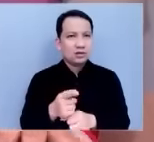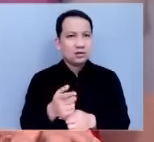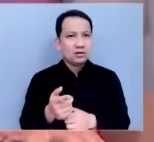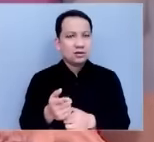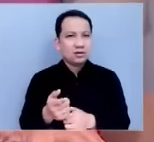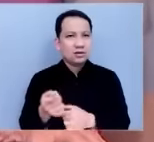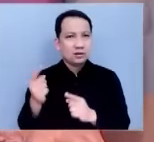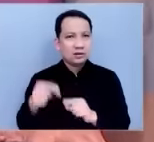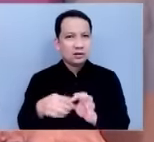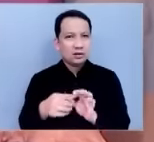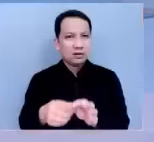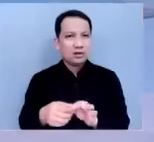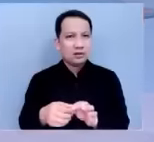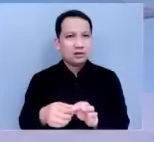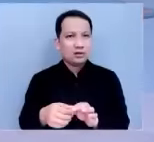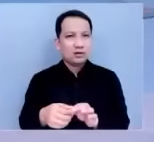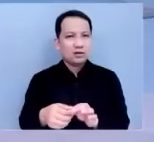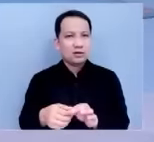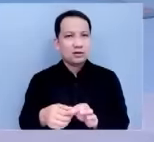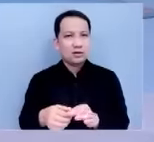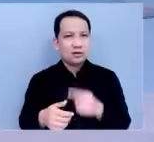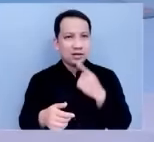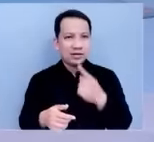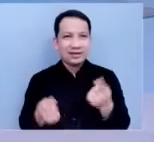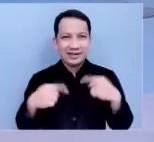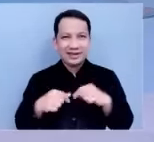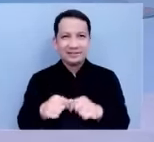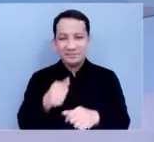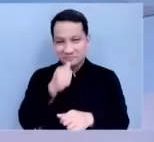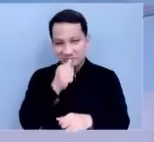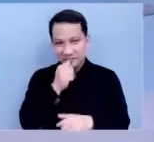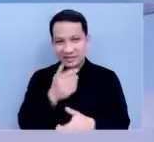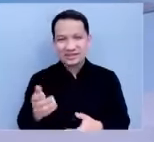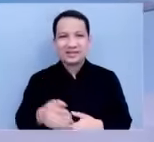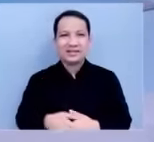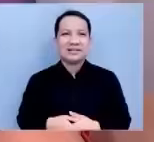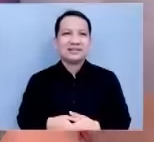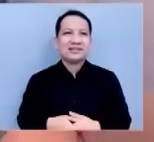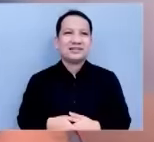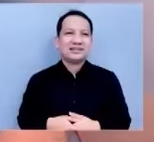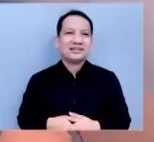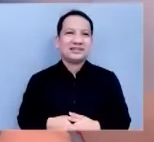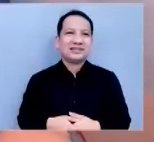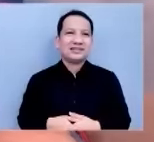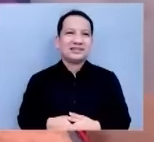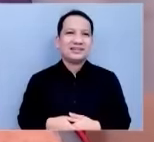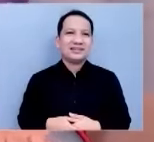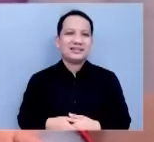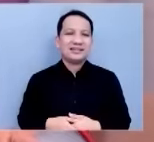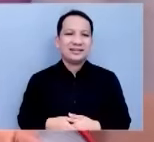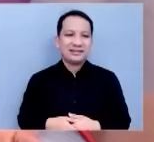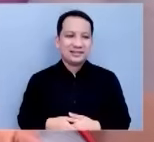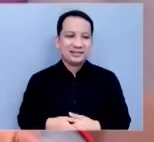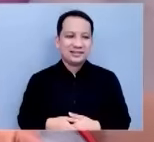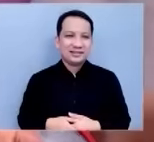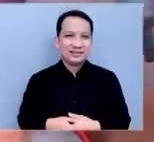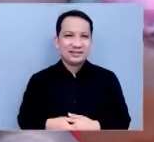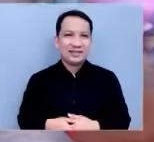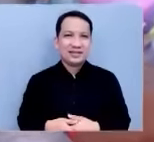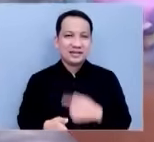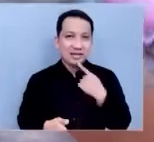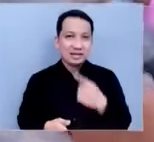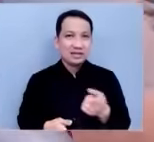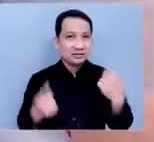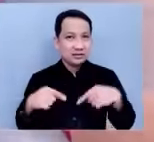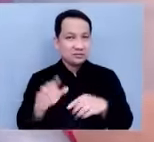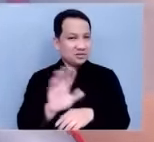clue dyan sa mga bagong portions? Secret. Ay! It's a mystery. Talaga pwede. Mga bagong portions na hindi